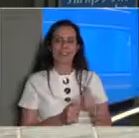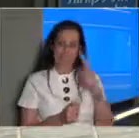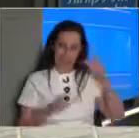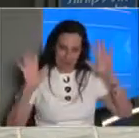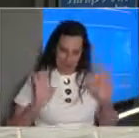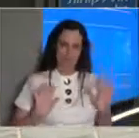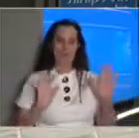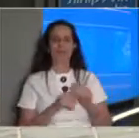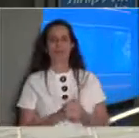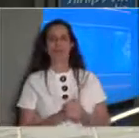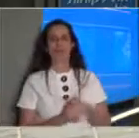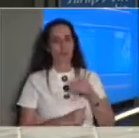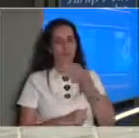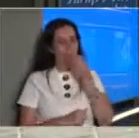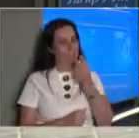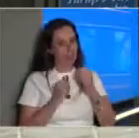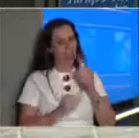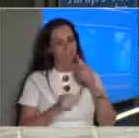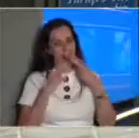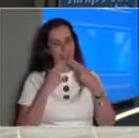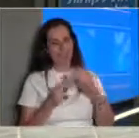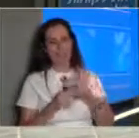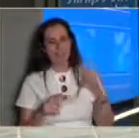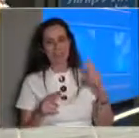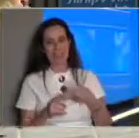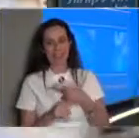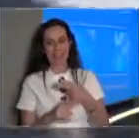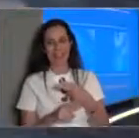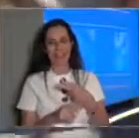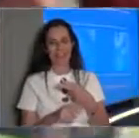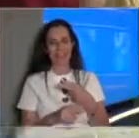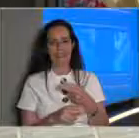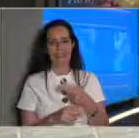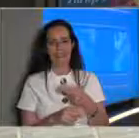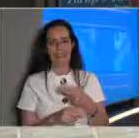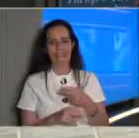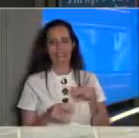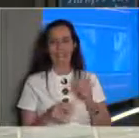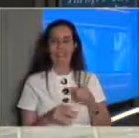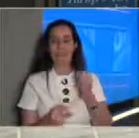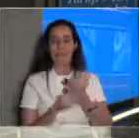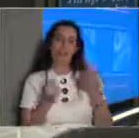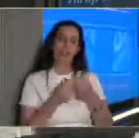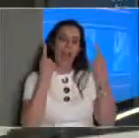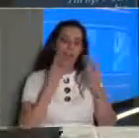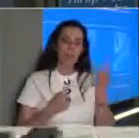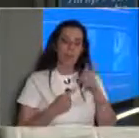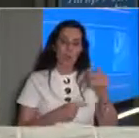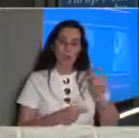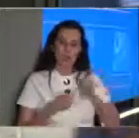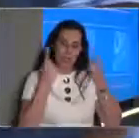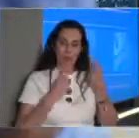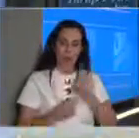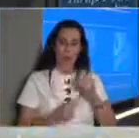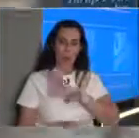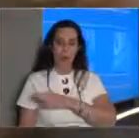תראה. זאת שאלה קצת קשה, אבל אני אענה על זה. בדרך כלל צריכים ללכת לפי החרדים, כי מי שהולך לצבא זה